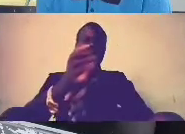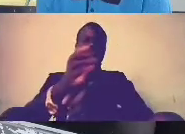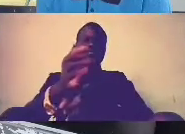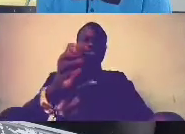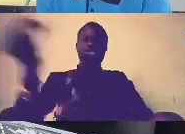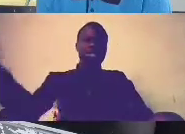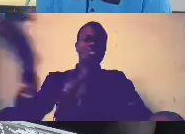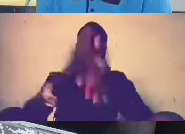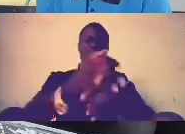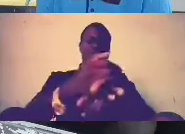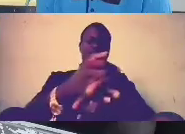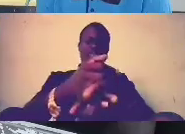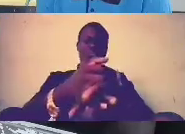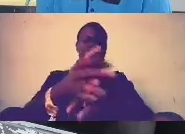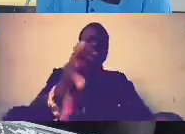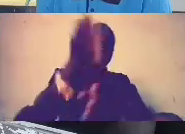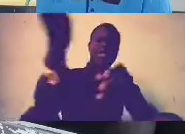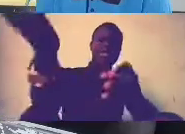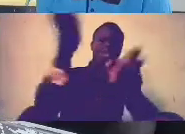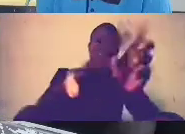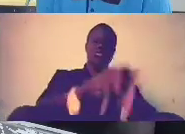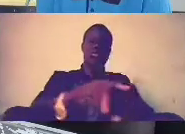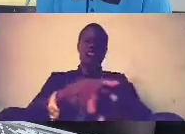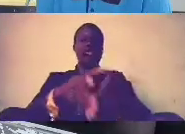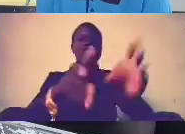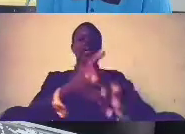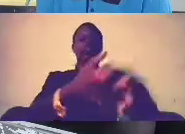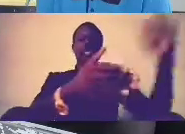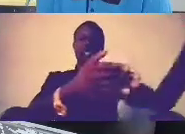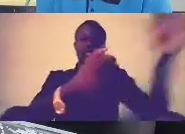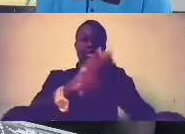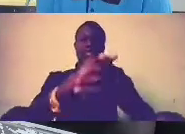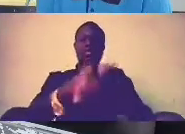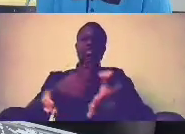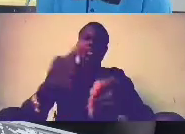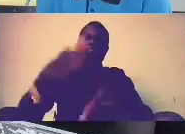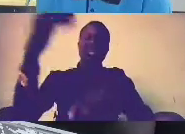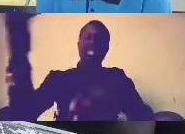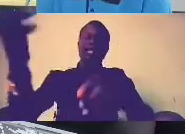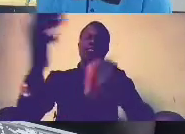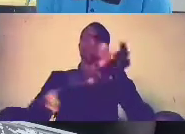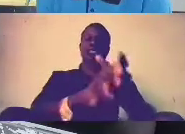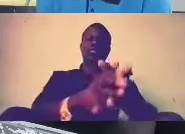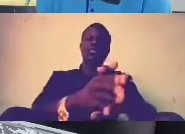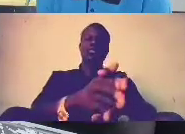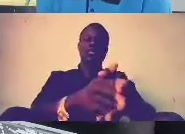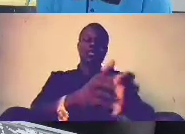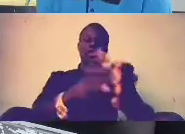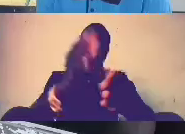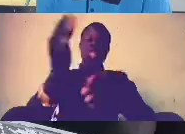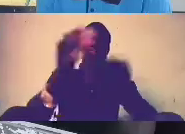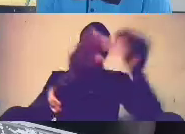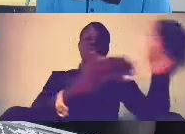le ciment, soit payer le terrain, soit payer le tôle, soit payer le fer, soit payer le causer.